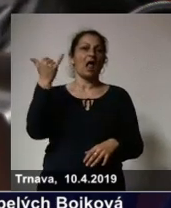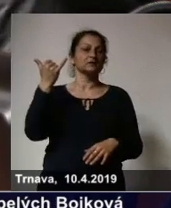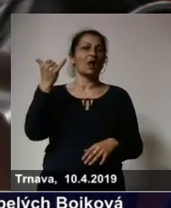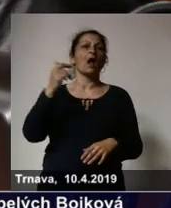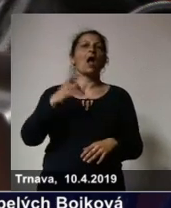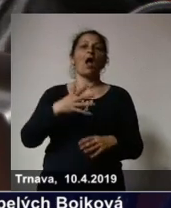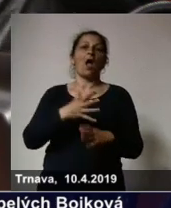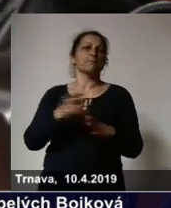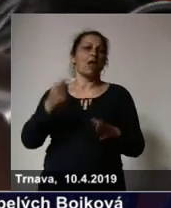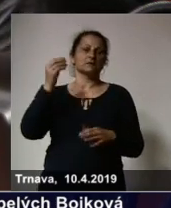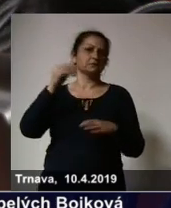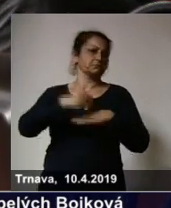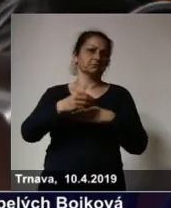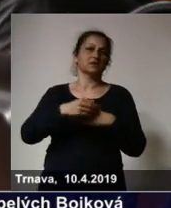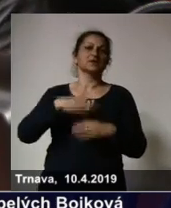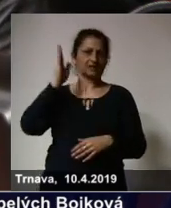schváliť.